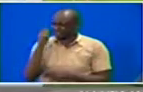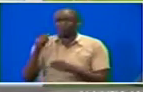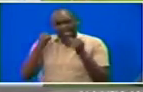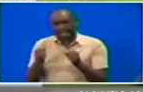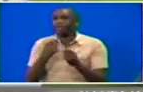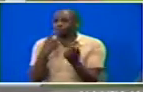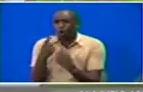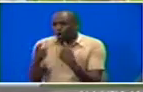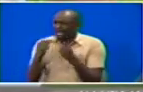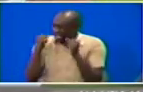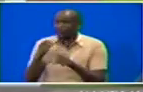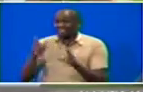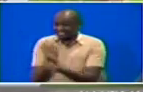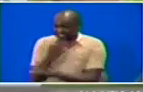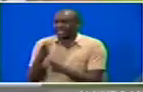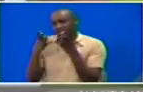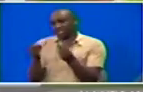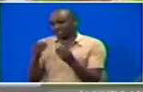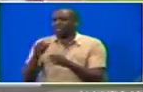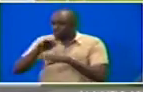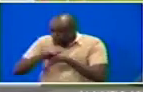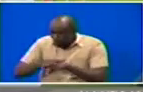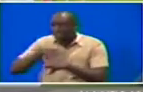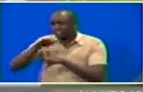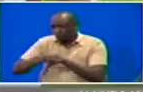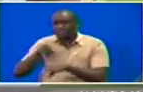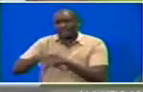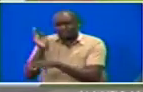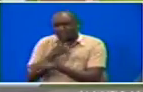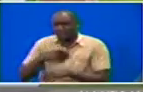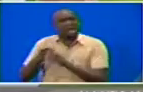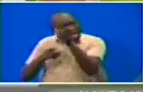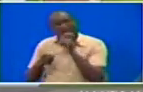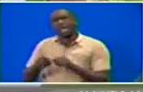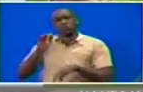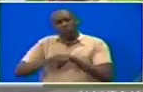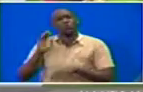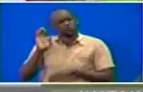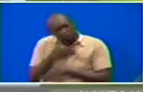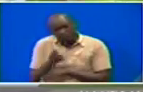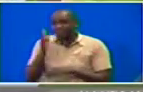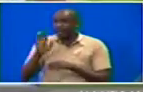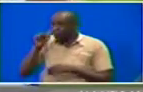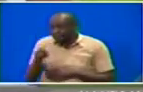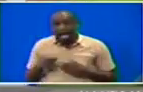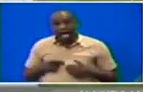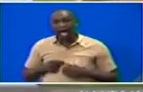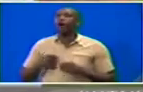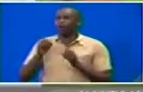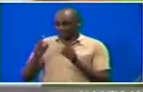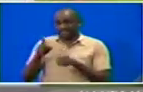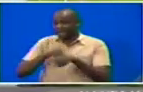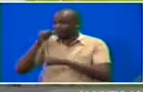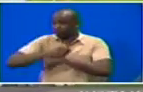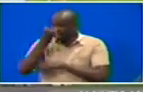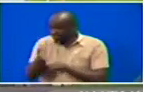inanishinda. Hapo ndio nikapata. So kidogo kidogo nikiimba, watu wananiambia wow, ulitubariki. Hasa nikajiunga, kwa sababu nilikuwa